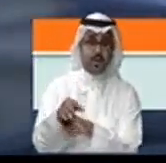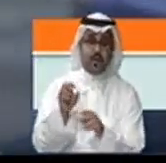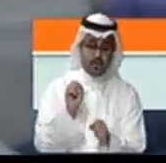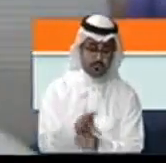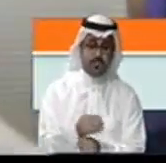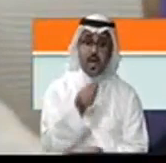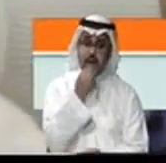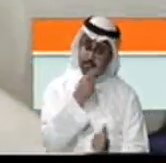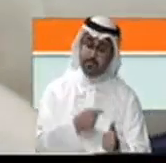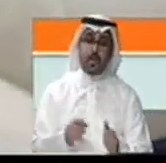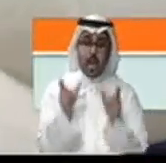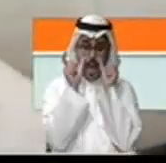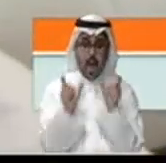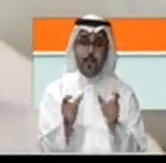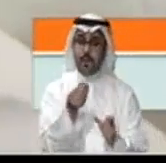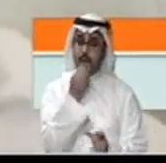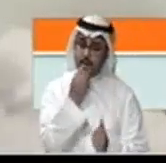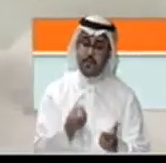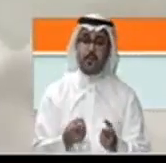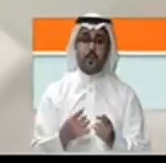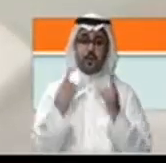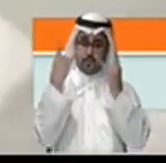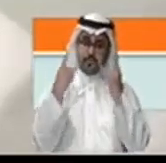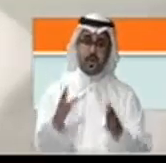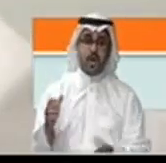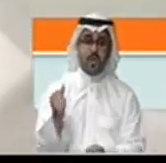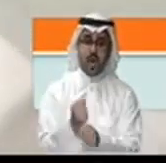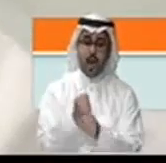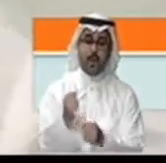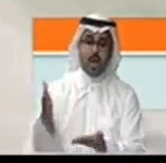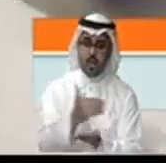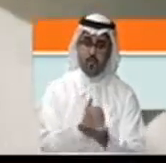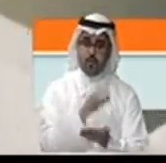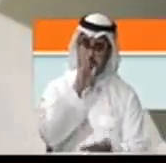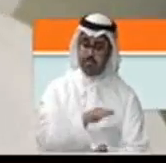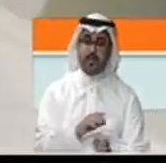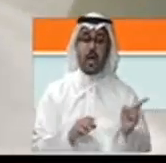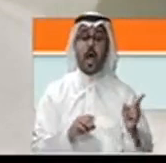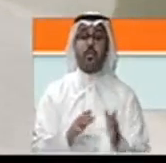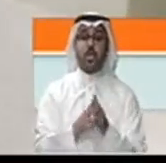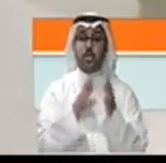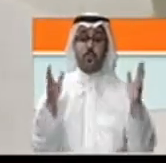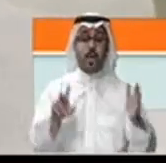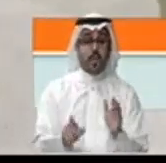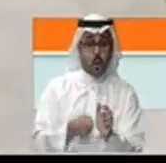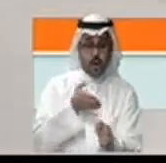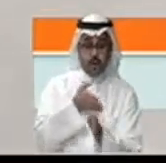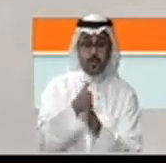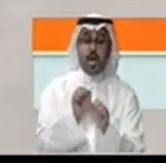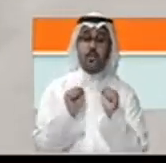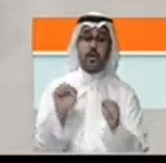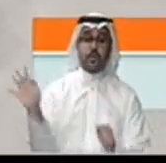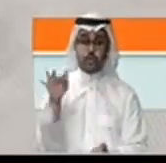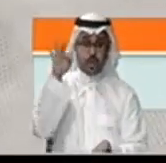والمواشي وتعزيز الأمن الغذائي وتوفير فرص عمل في قطاع هو الأكبر من نوعه في منطقة